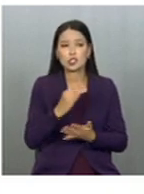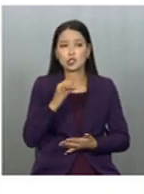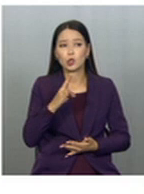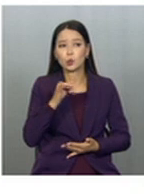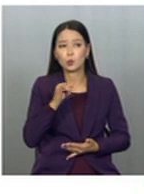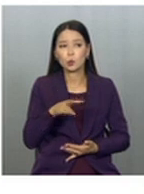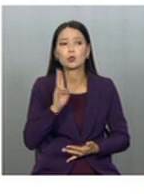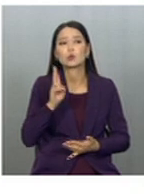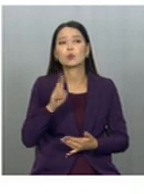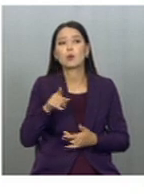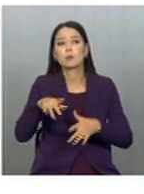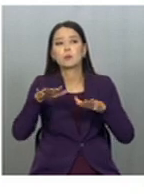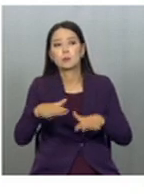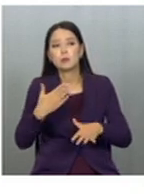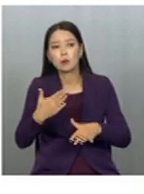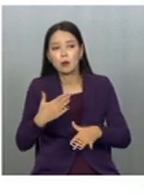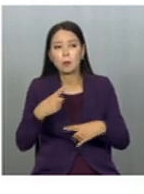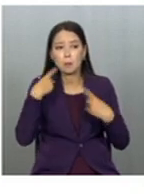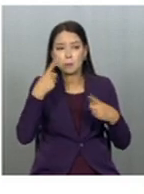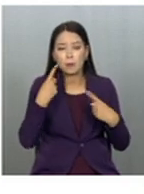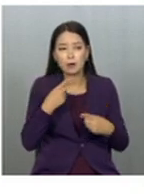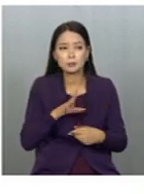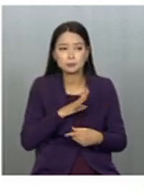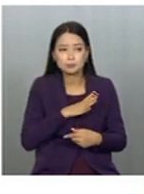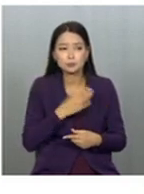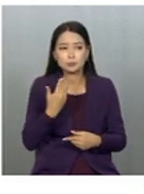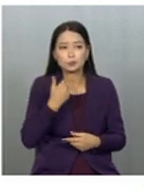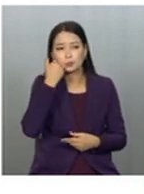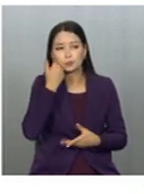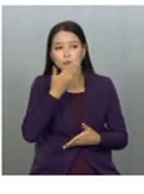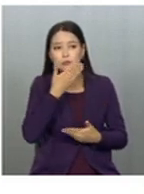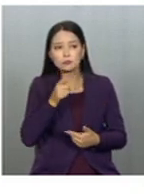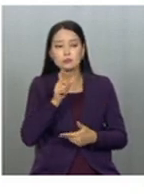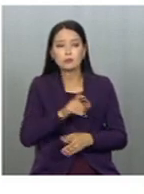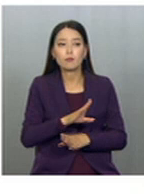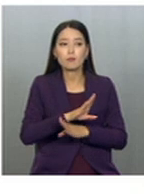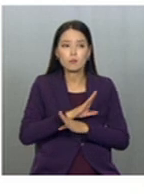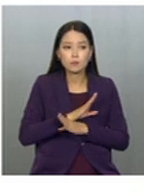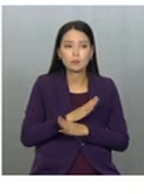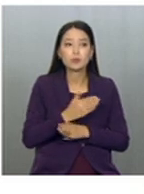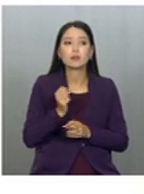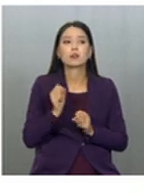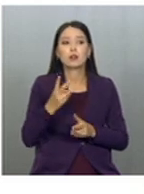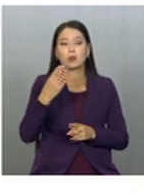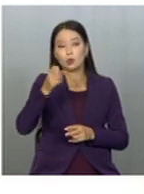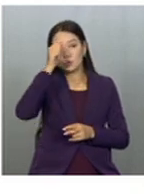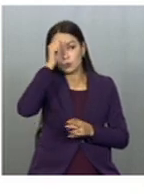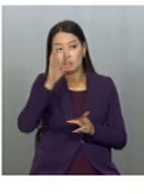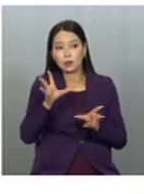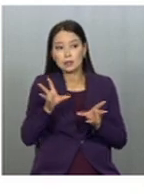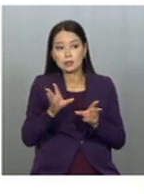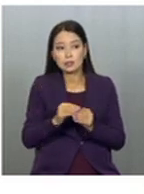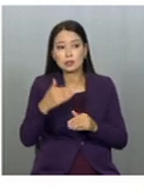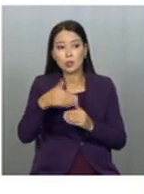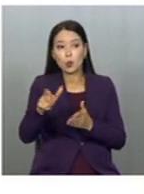аян болды, ұяттан кісі өлмейді сағысынар, қайтейін құдай қосып ем қылды. Сыртынан өлеңменен